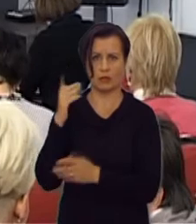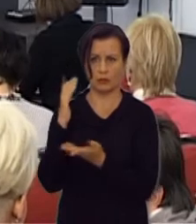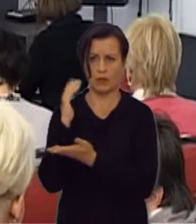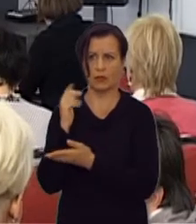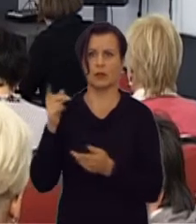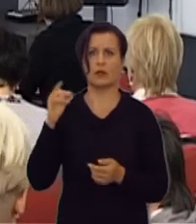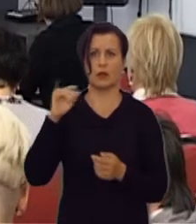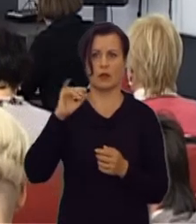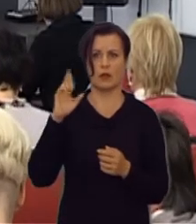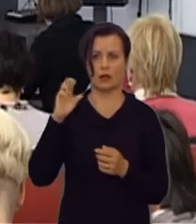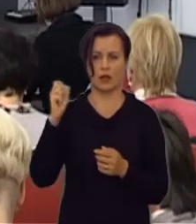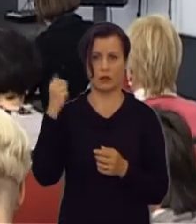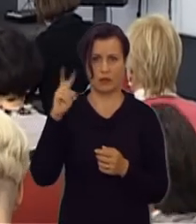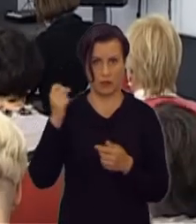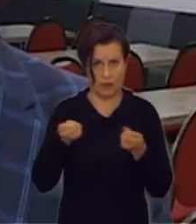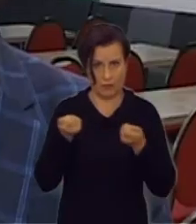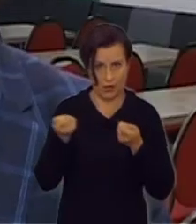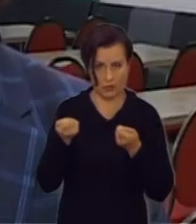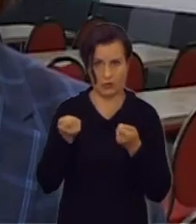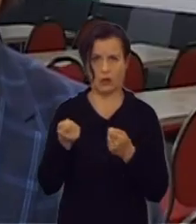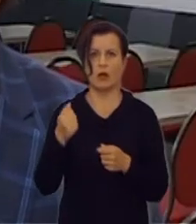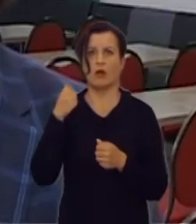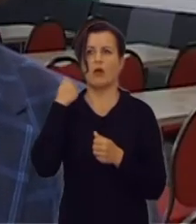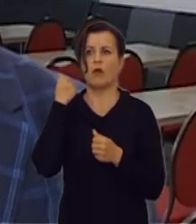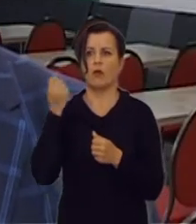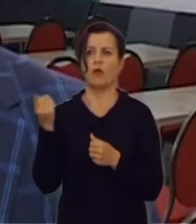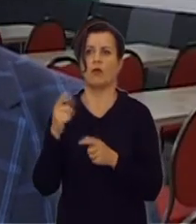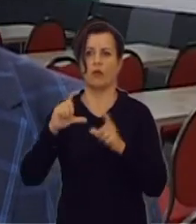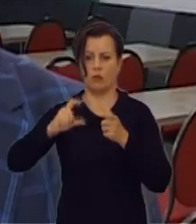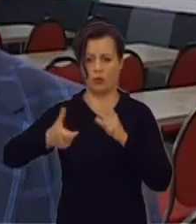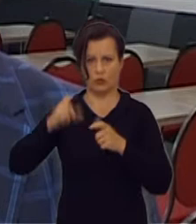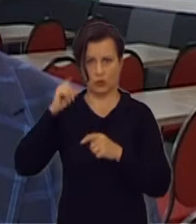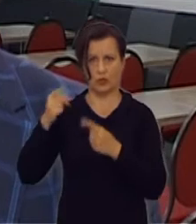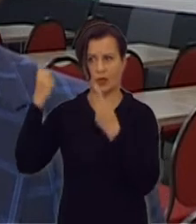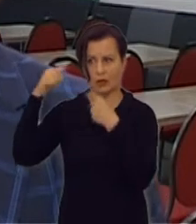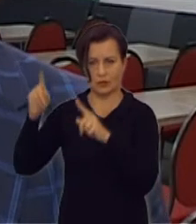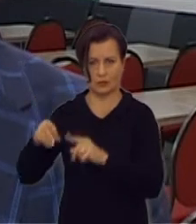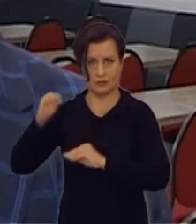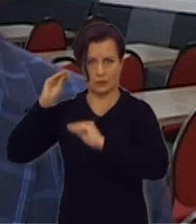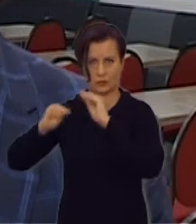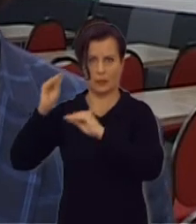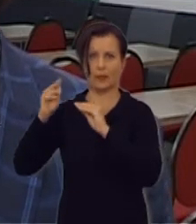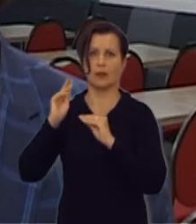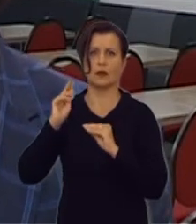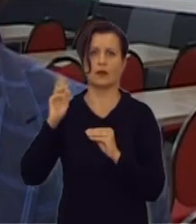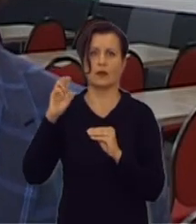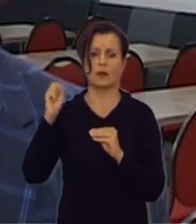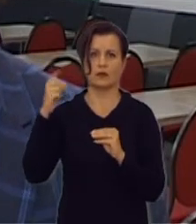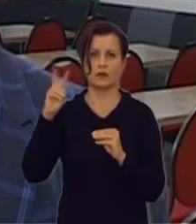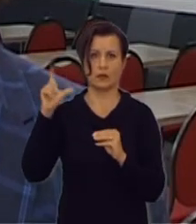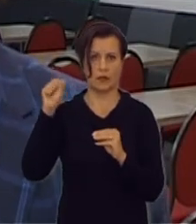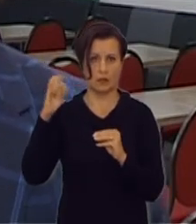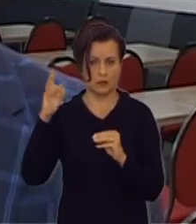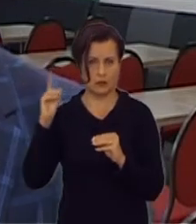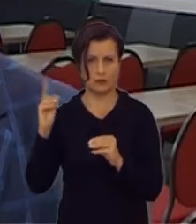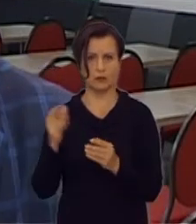Radvilai, mūrinė buvo pabaigta jau Bogusavo Radvilos laikotarpiu pabaigai, pradėjus valdyti Liudvikai Karolinai